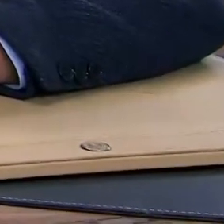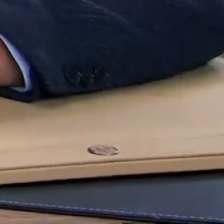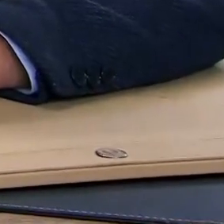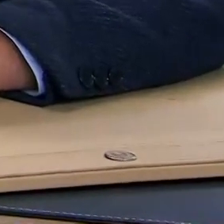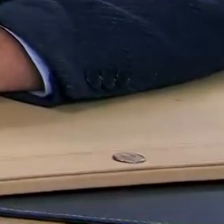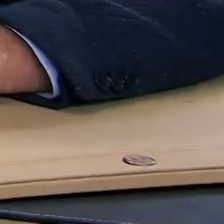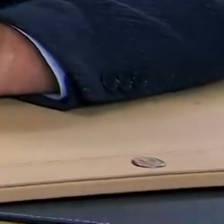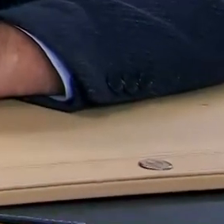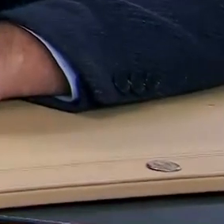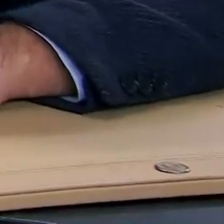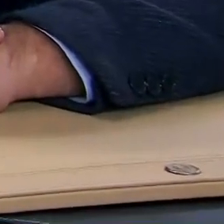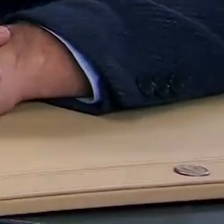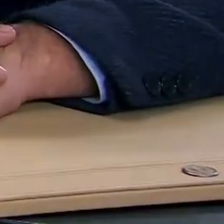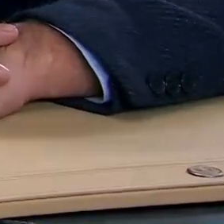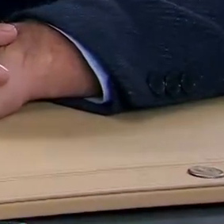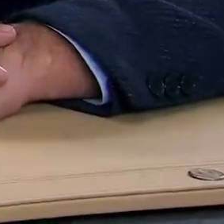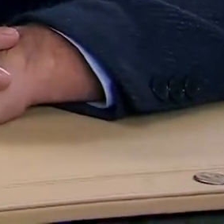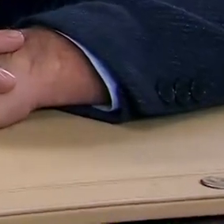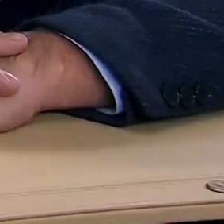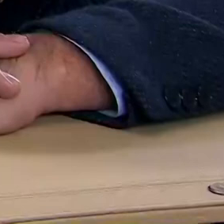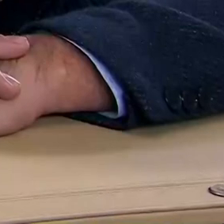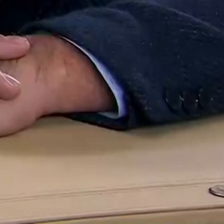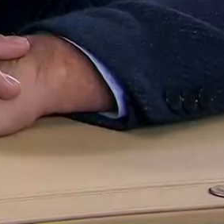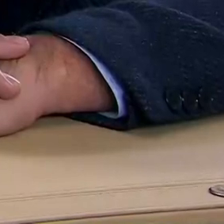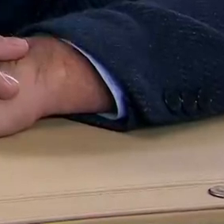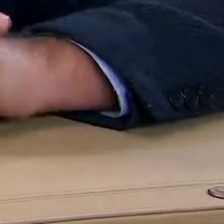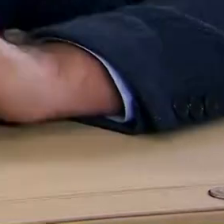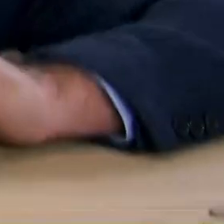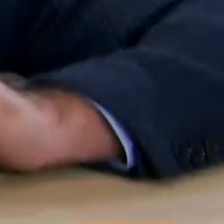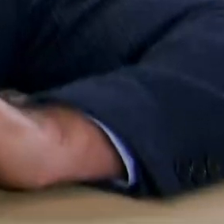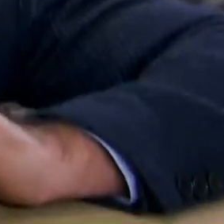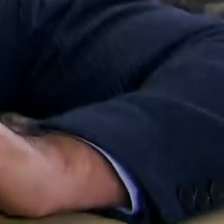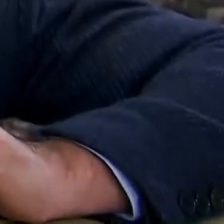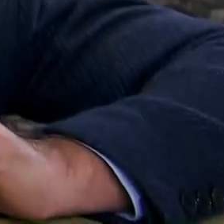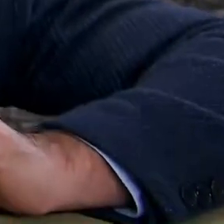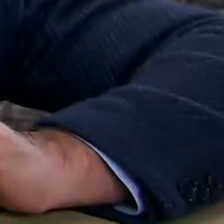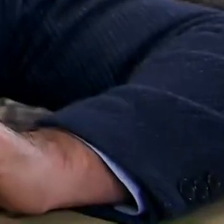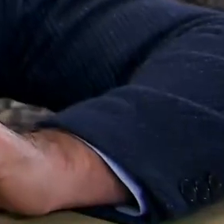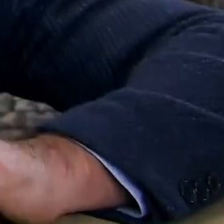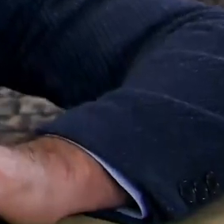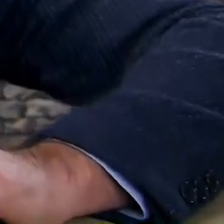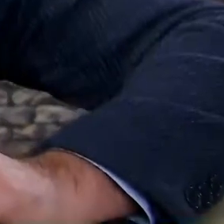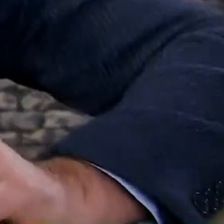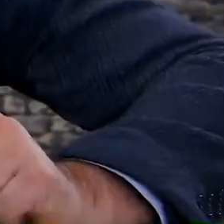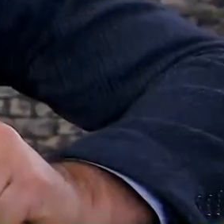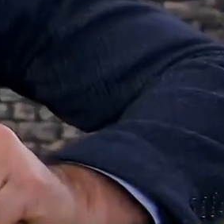Gözlerini yavaşça aralayıp irkilerek doğruldu. Bir an ne olduğunu algılayamadı. Uyku sersemi anne babasına bakıyor.